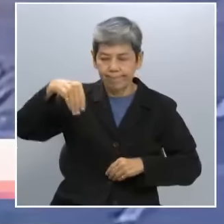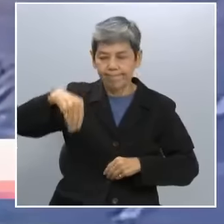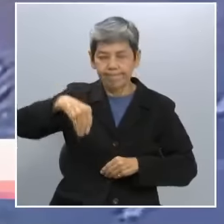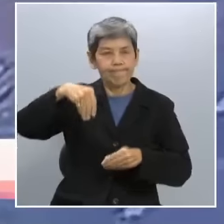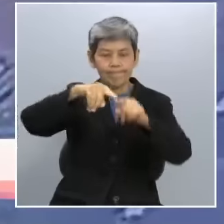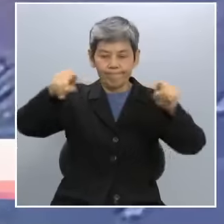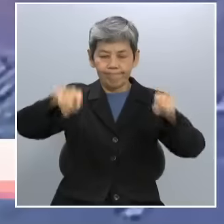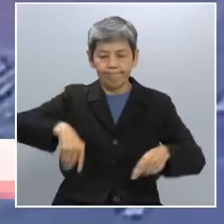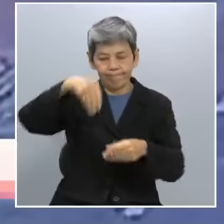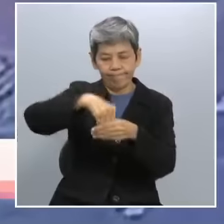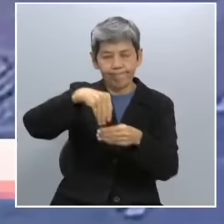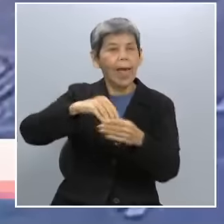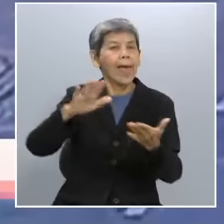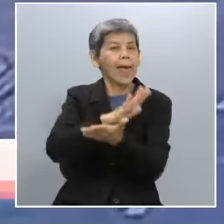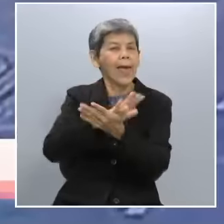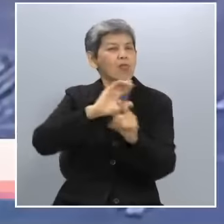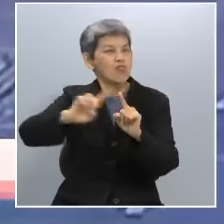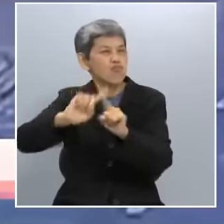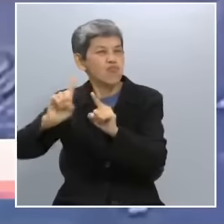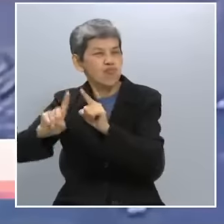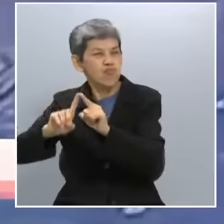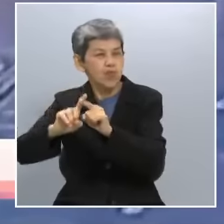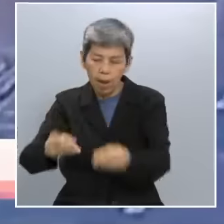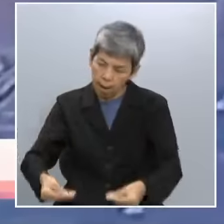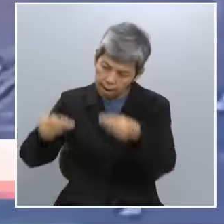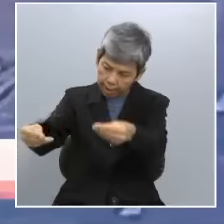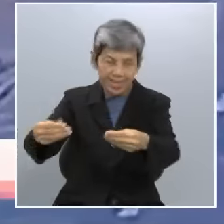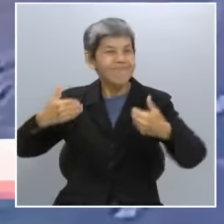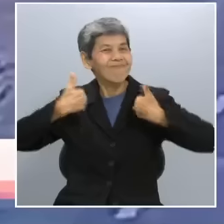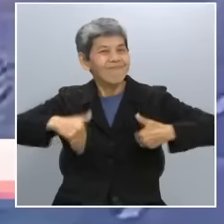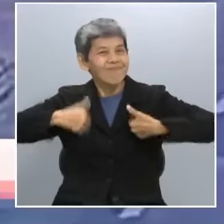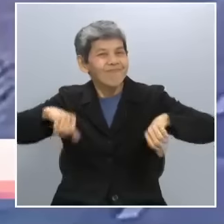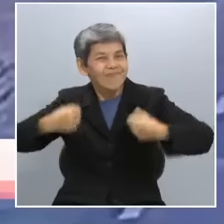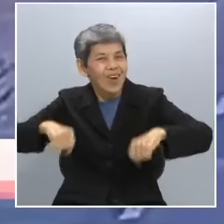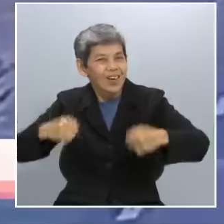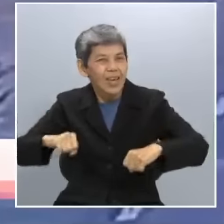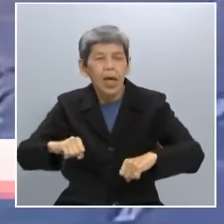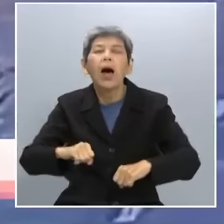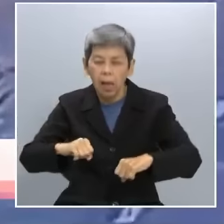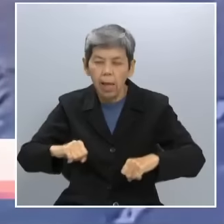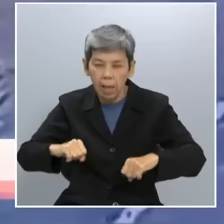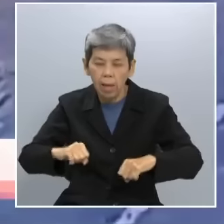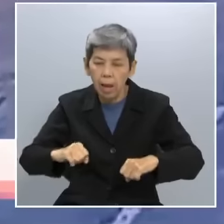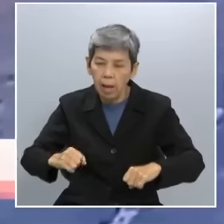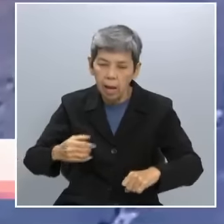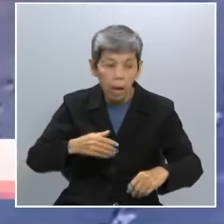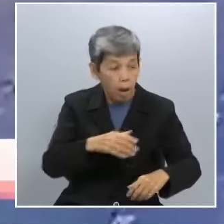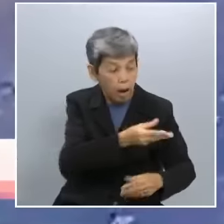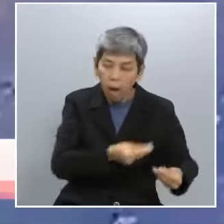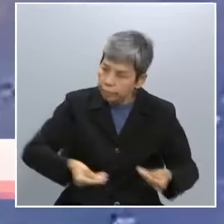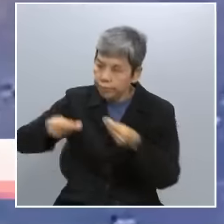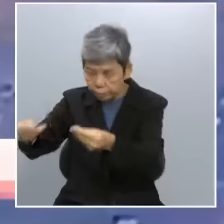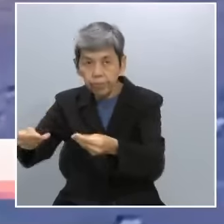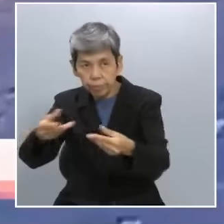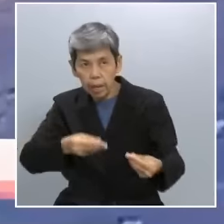เอกสารของคุณอานี่แล้วแล้วก็ส่งให้กับไรเดอร์คือมันลวงเค้าแหละรวงหลานบอกว่าให้ไปเอามาหน่อย